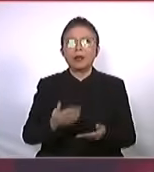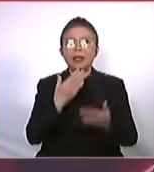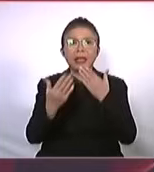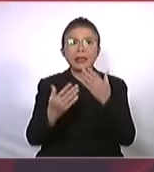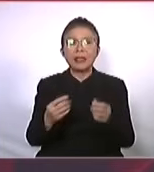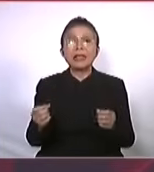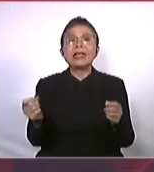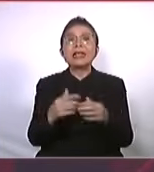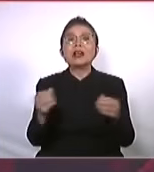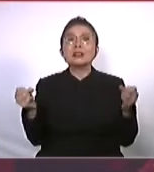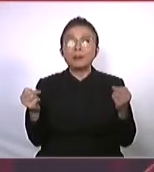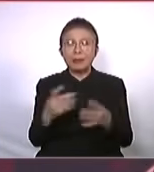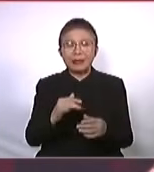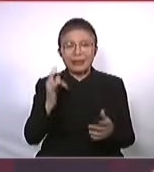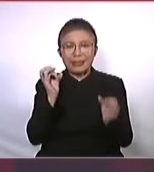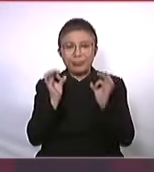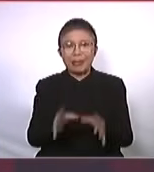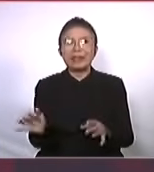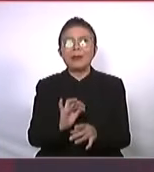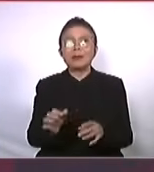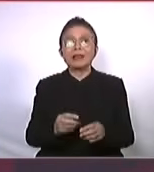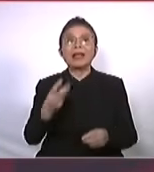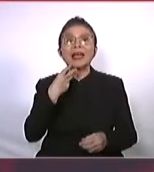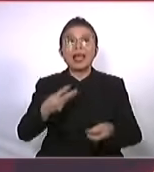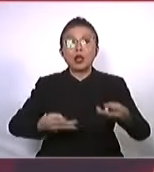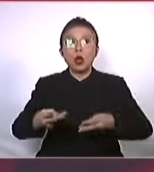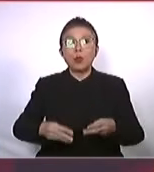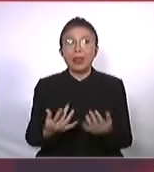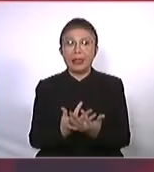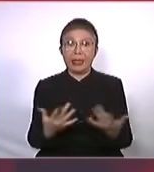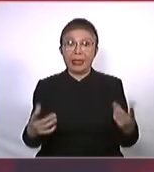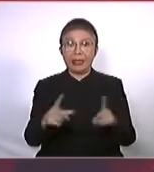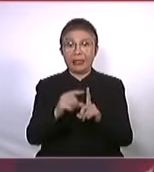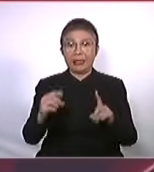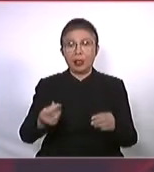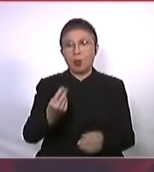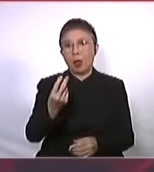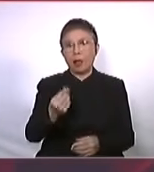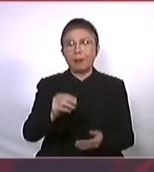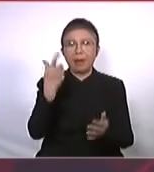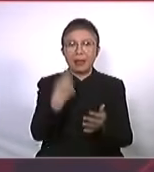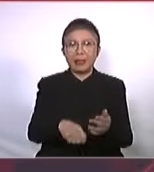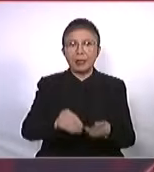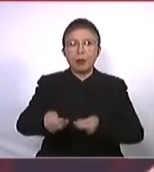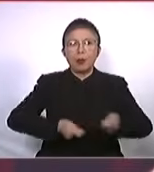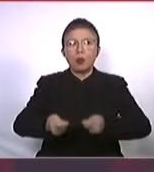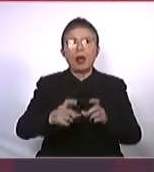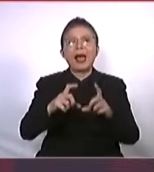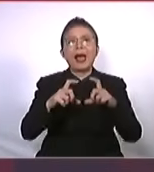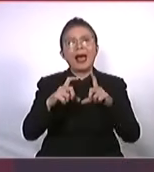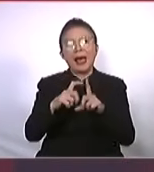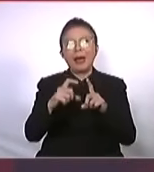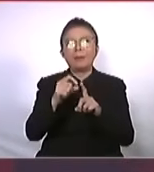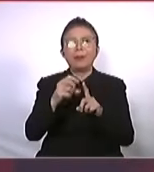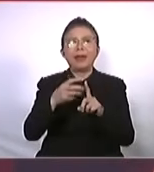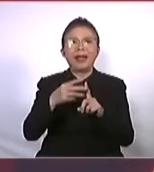jawab sesuai dengan tema debat malam hari ini yakni ekonomi kerakyatan dan digital keuangan pajak pengelolaan APBN dan